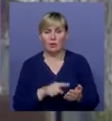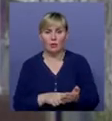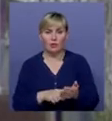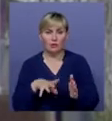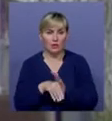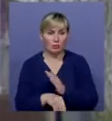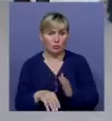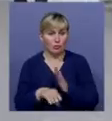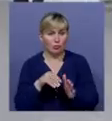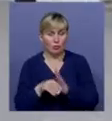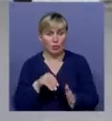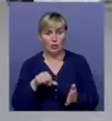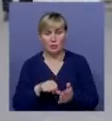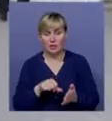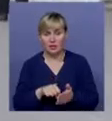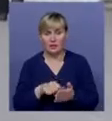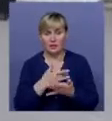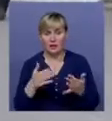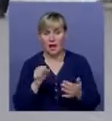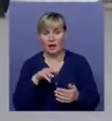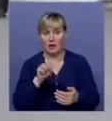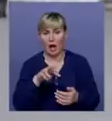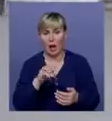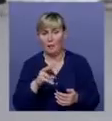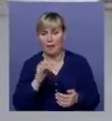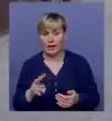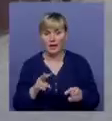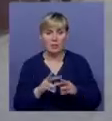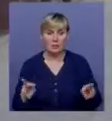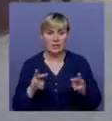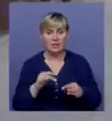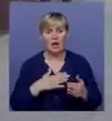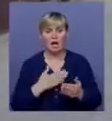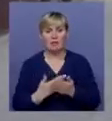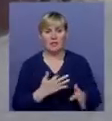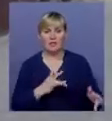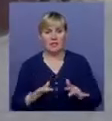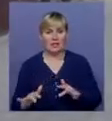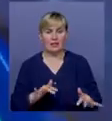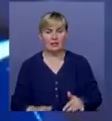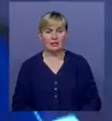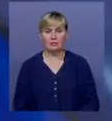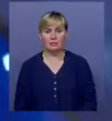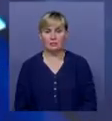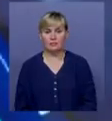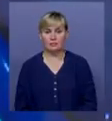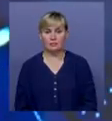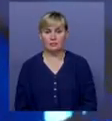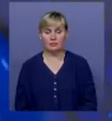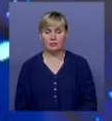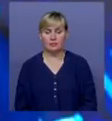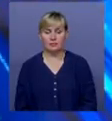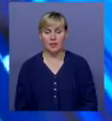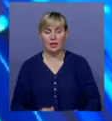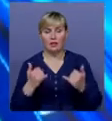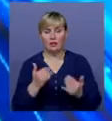войдут депутаты, представители нацпалаты Атамекен, отраслевых министерств и общественные деятели. На сегодня индивидуальный